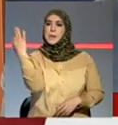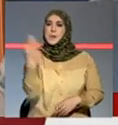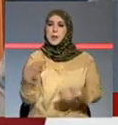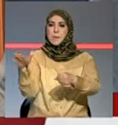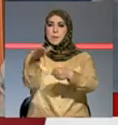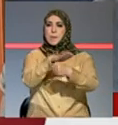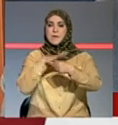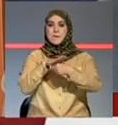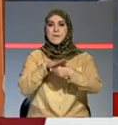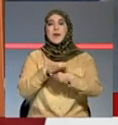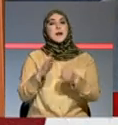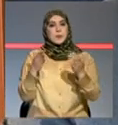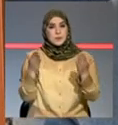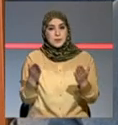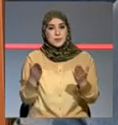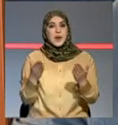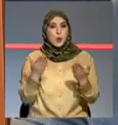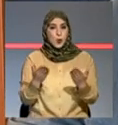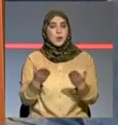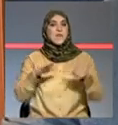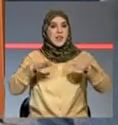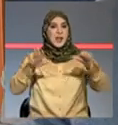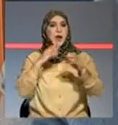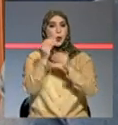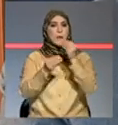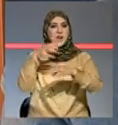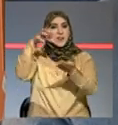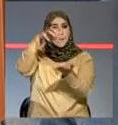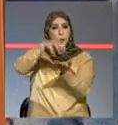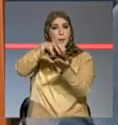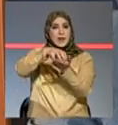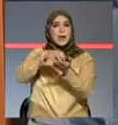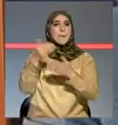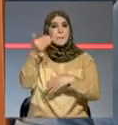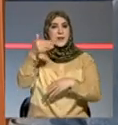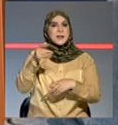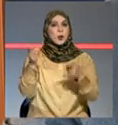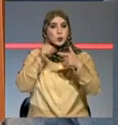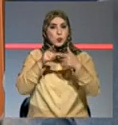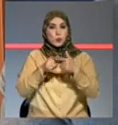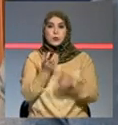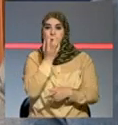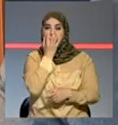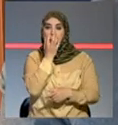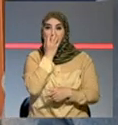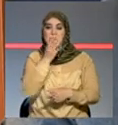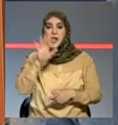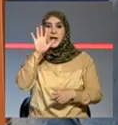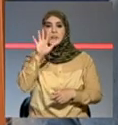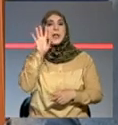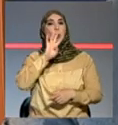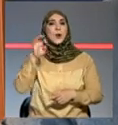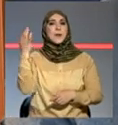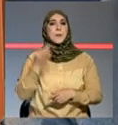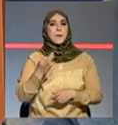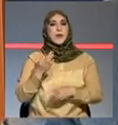100% كسوا في مامي ولا في المنزه، وبالنسبة لطاقة استيعاب الأكسجين وصلنا 45% من